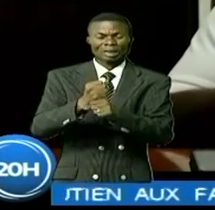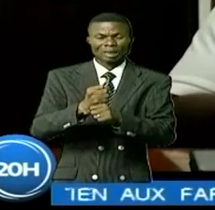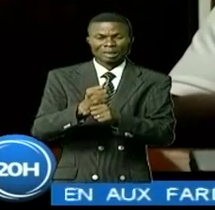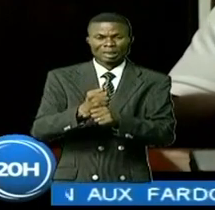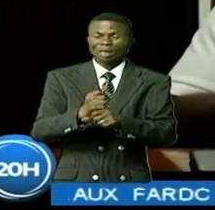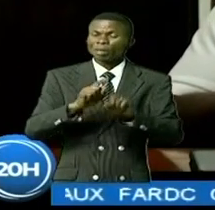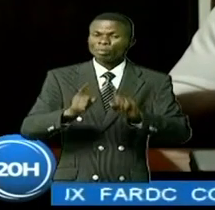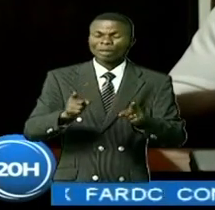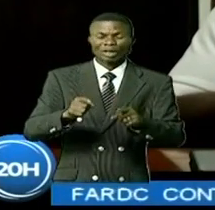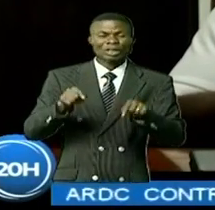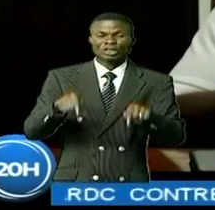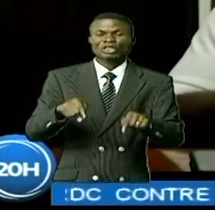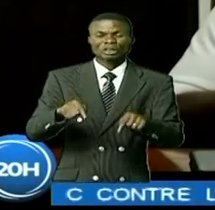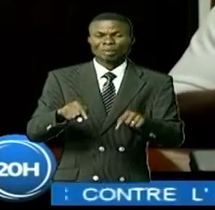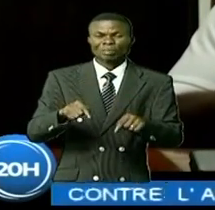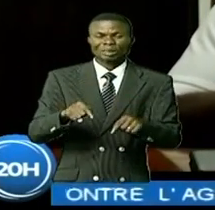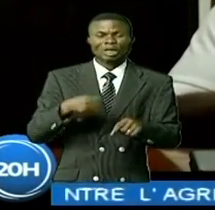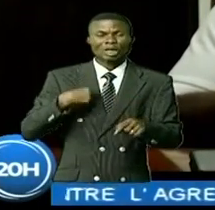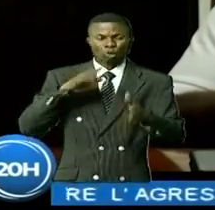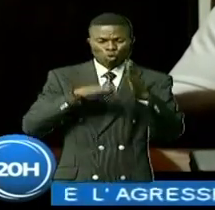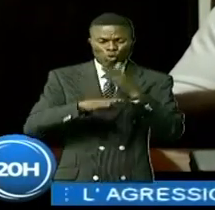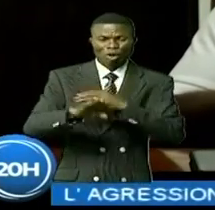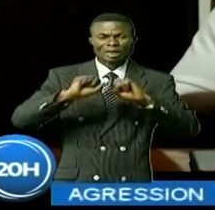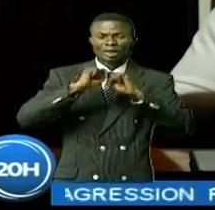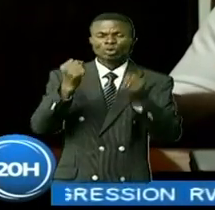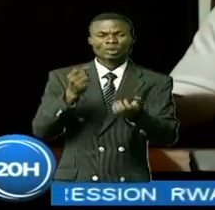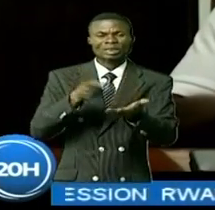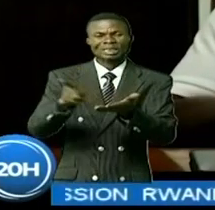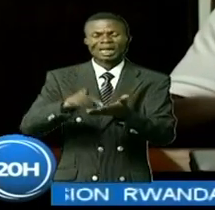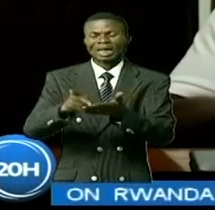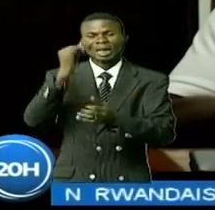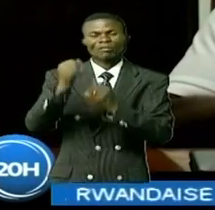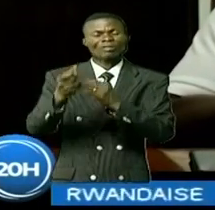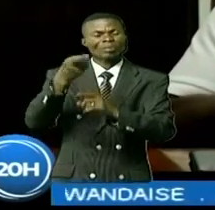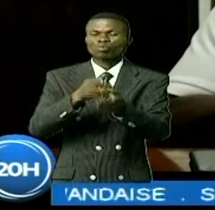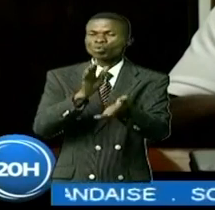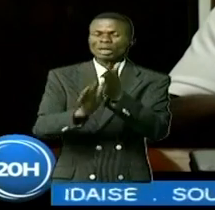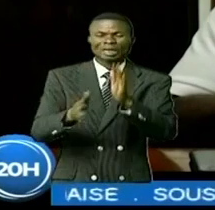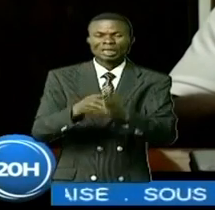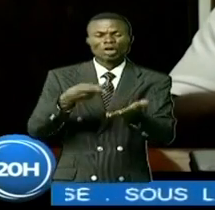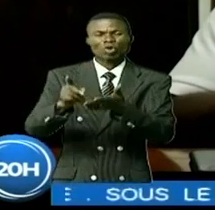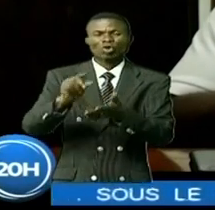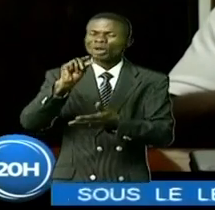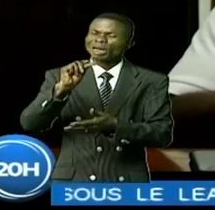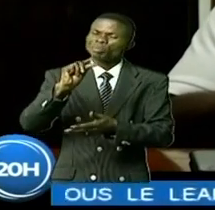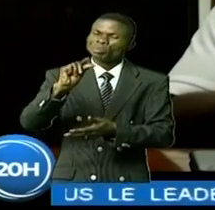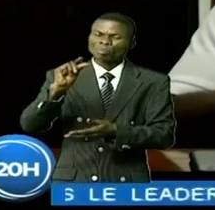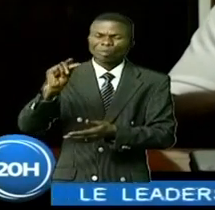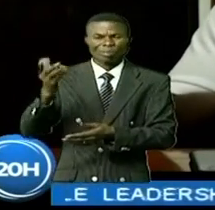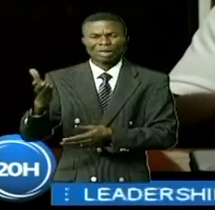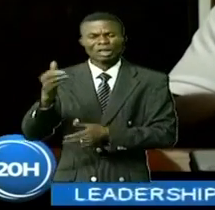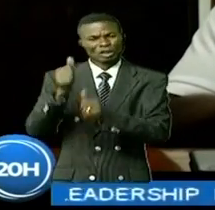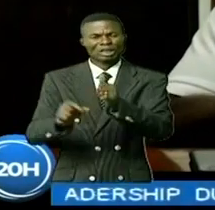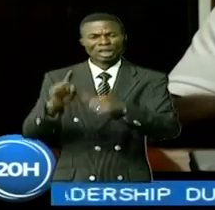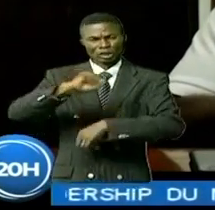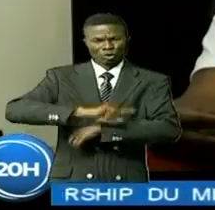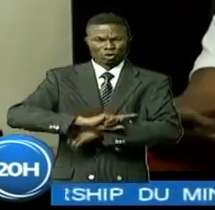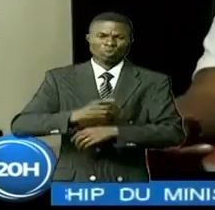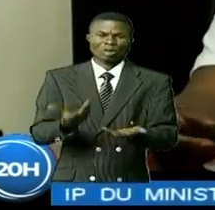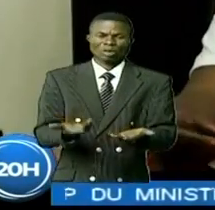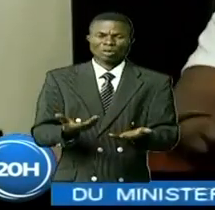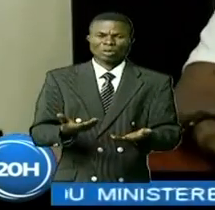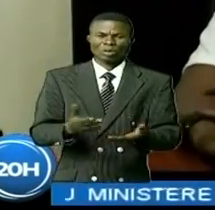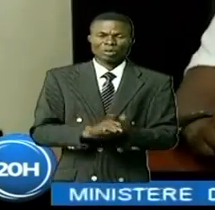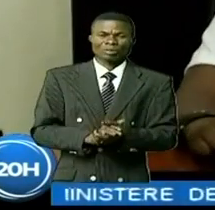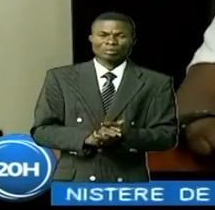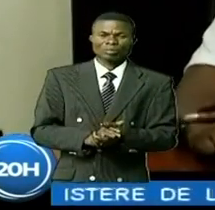n'y a rien comme décision de la part des autorités de la Société nationale de l'électricité. Déjà,